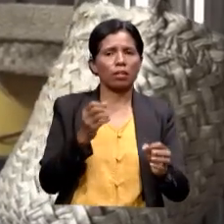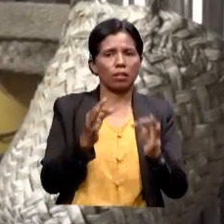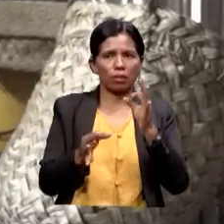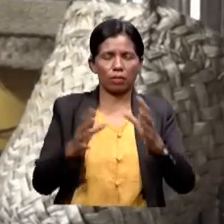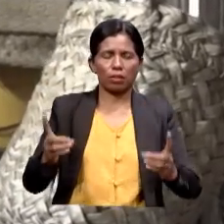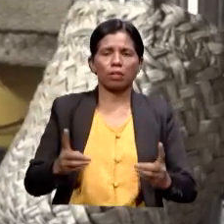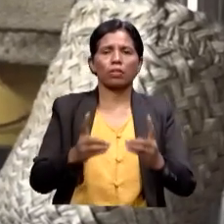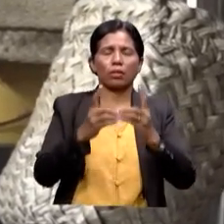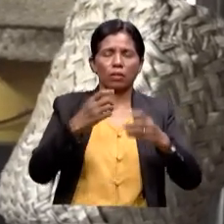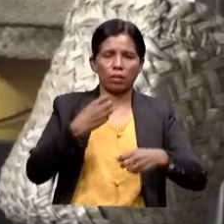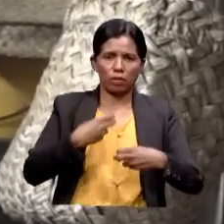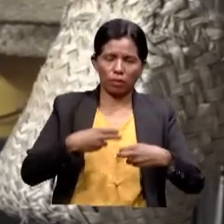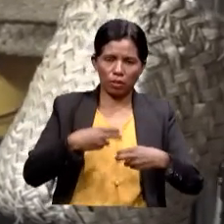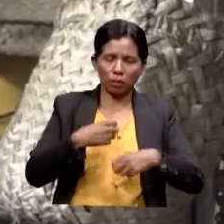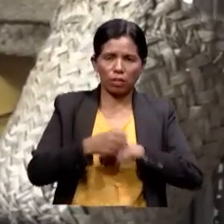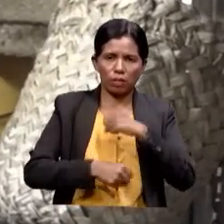asor susar noterus.